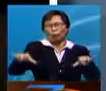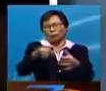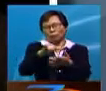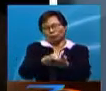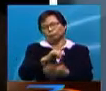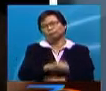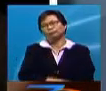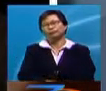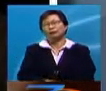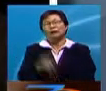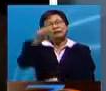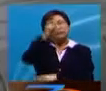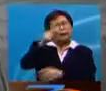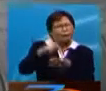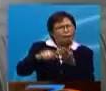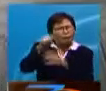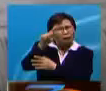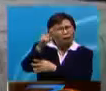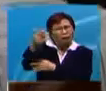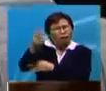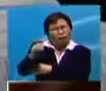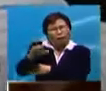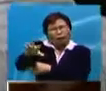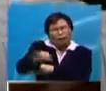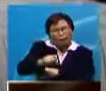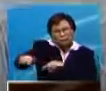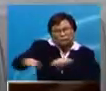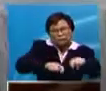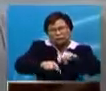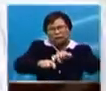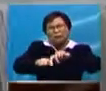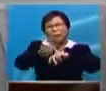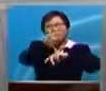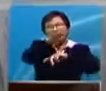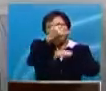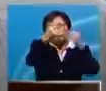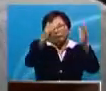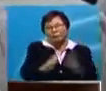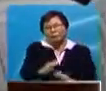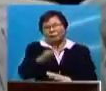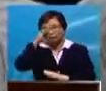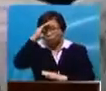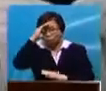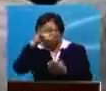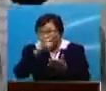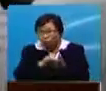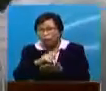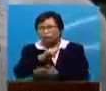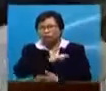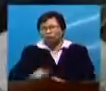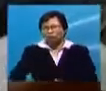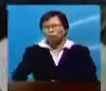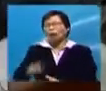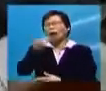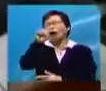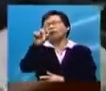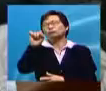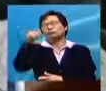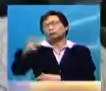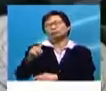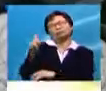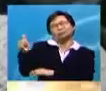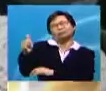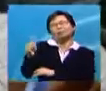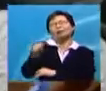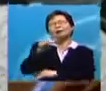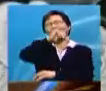demikian ditanya Apakah FM bercadang mengambil tindakan ke atas empat pemain jdt berkenaan Tengku Abdullah menyerahkannya kepada jawatankuasa